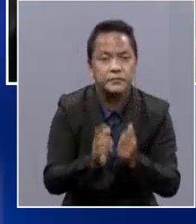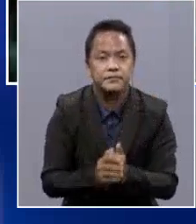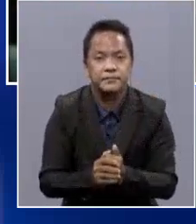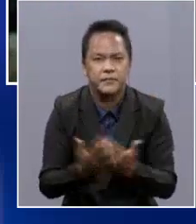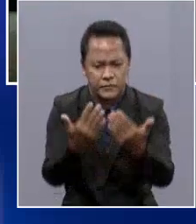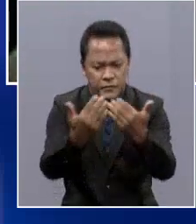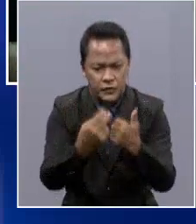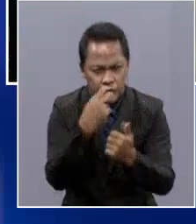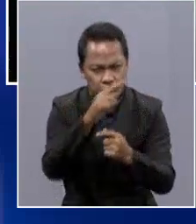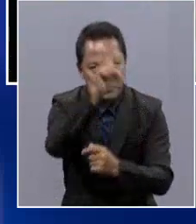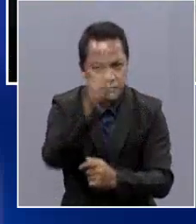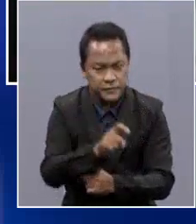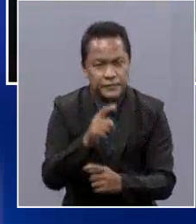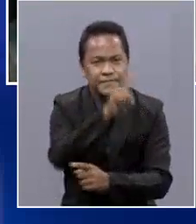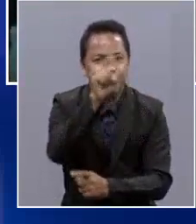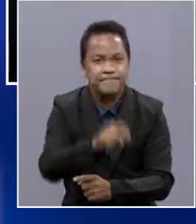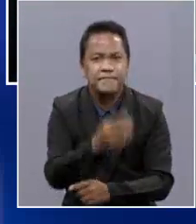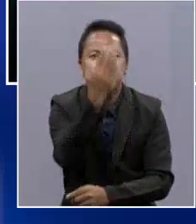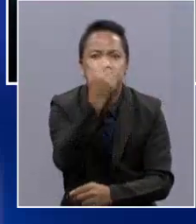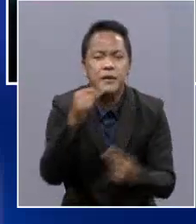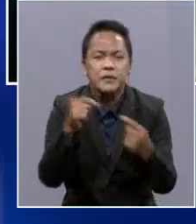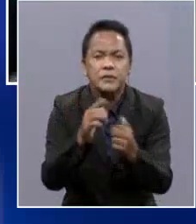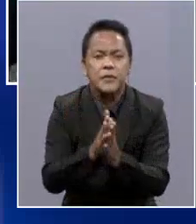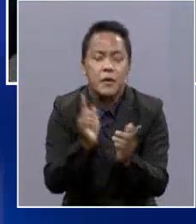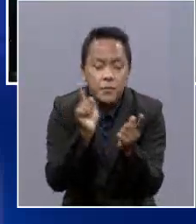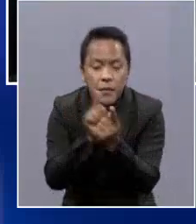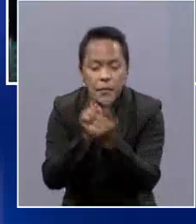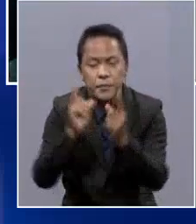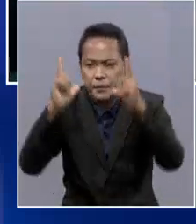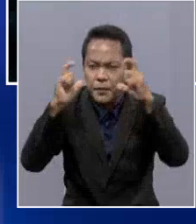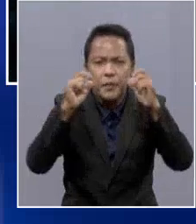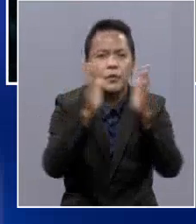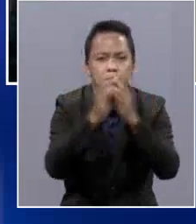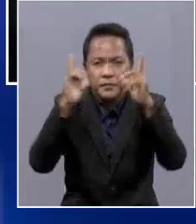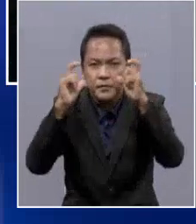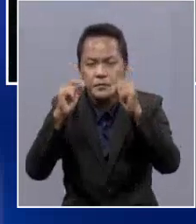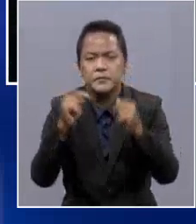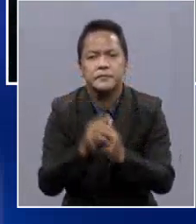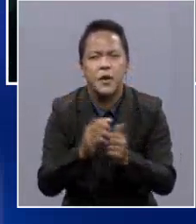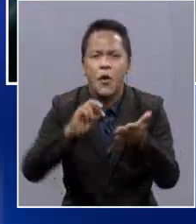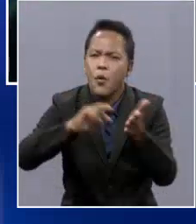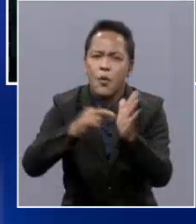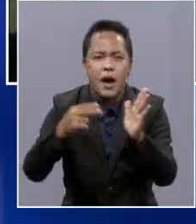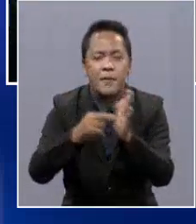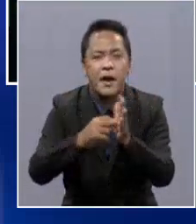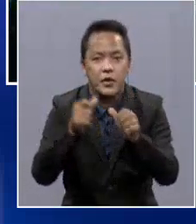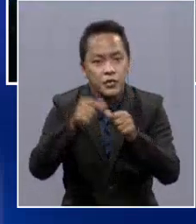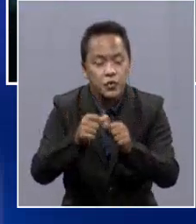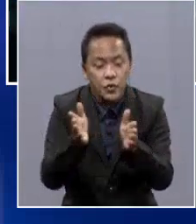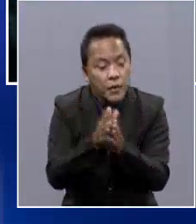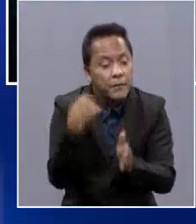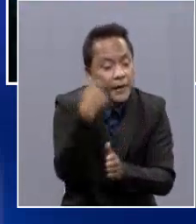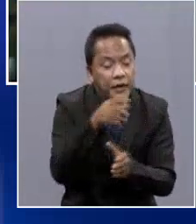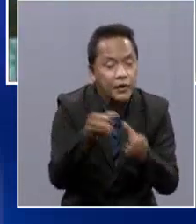ทีนี้มันก็มีนัยยะเหมือนกันคุณผู้ชมเพราะว่าการที่มาพบมาถ่ายรูปร่วมกันเนี่ยนะคะมันก็แปลได้ว่าอยู่กับใครอ่ะ